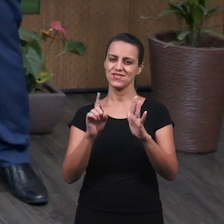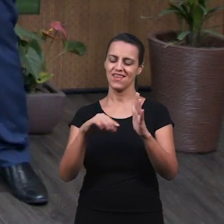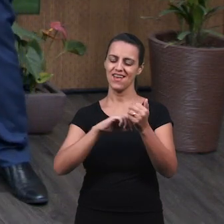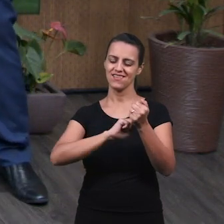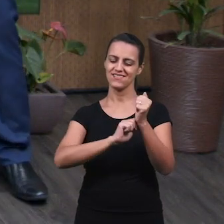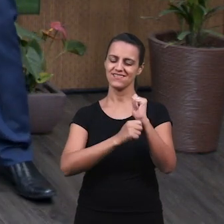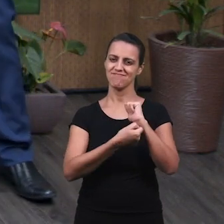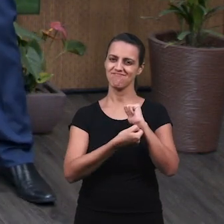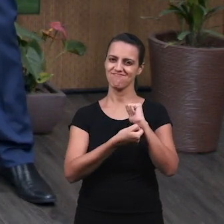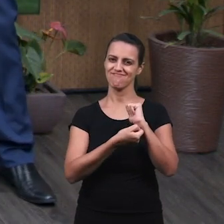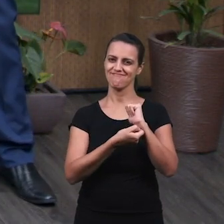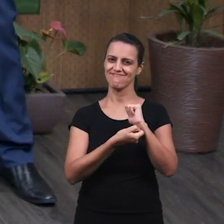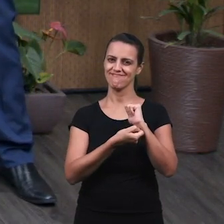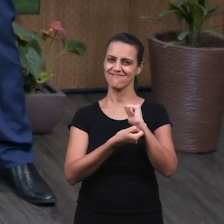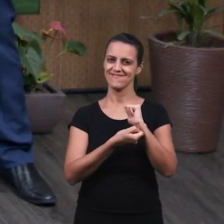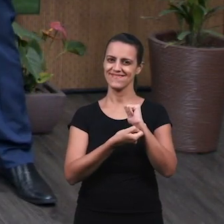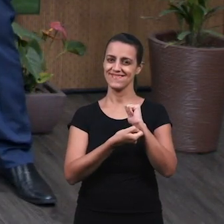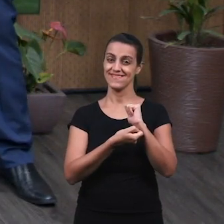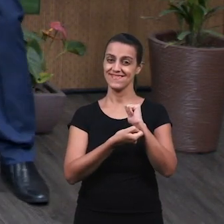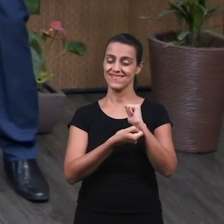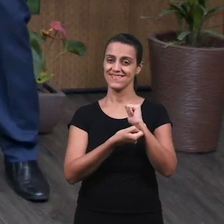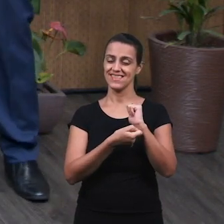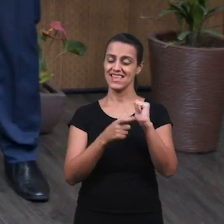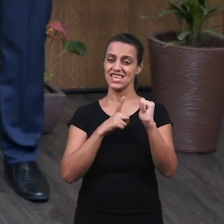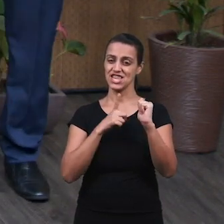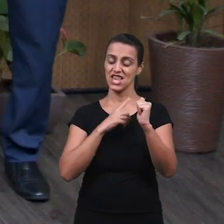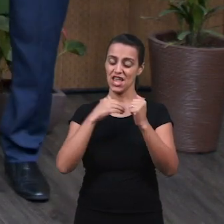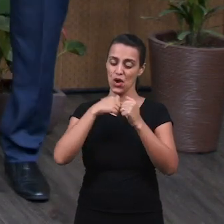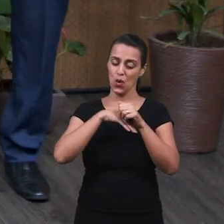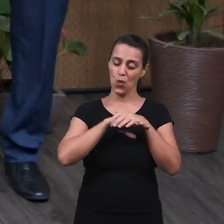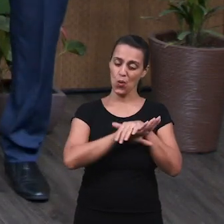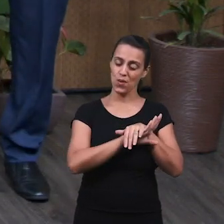caché depuis l'éternité, mais